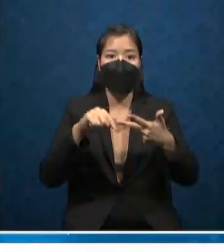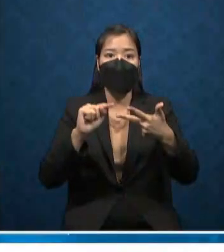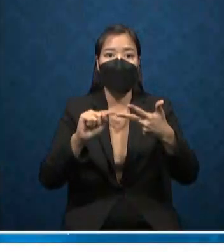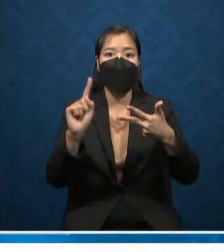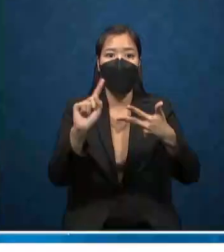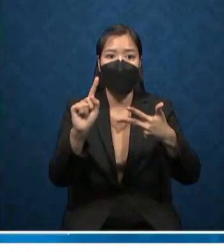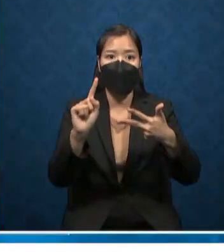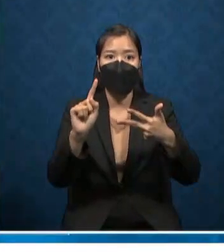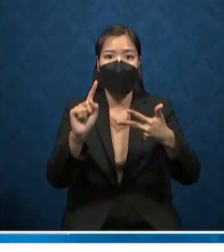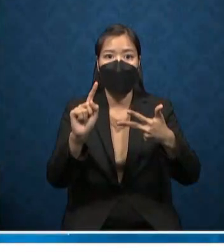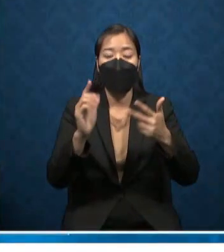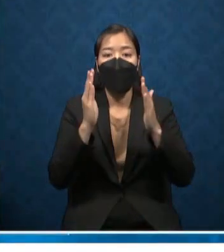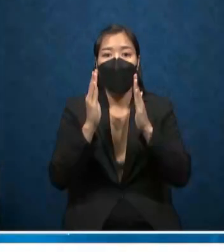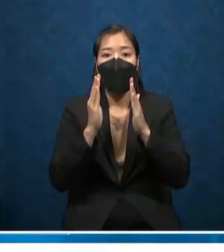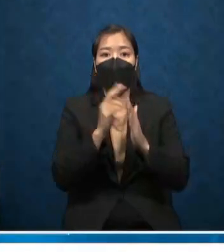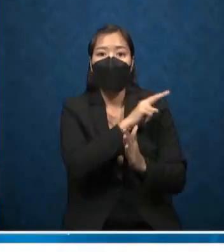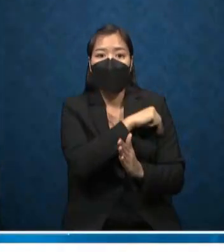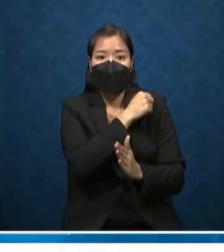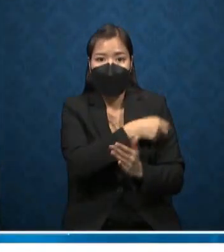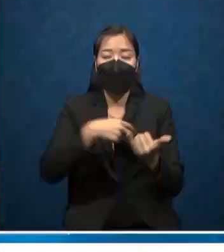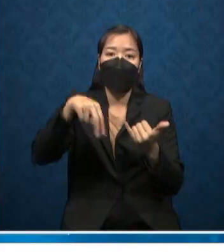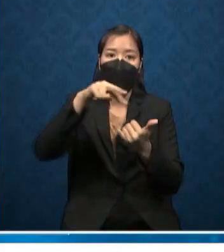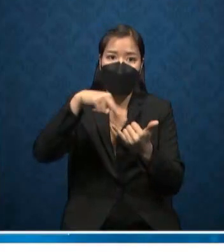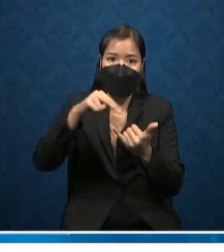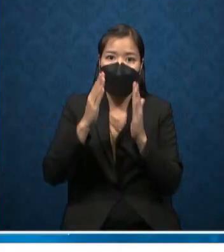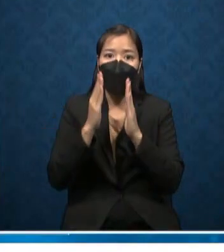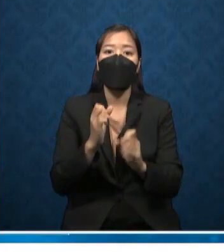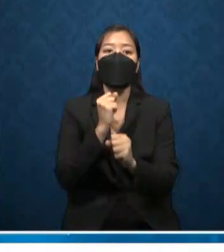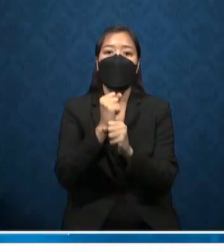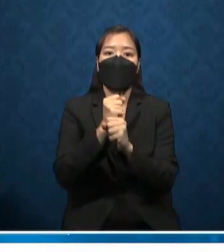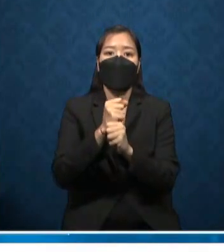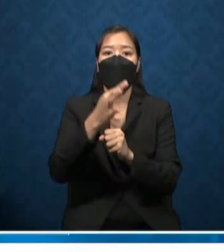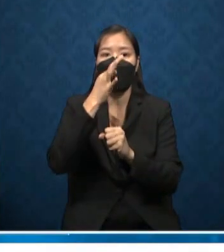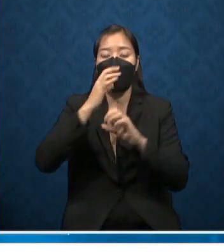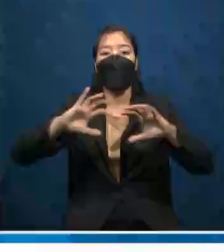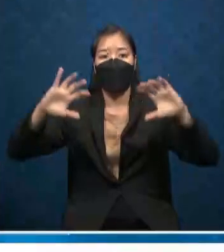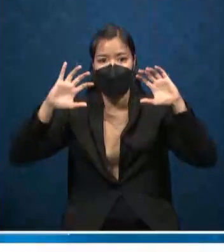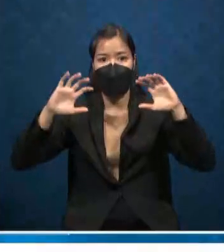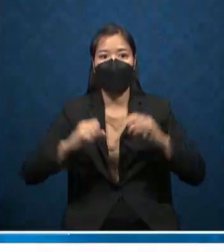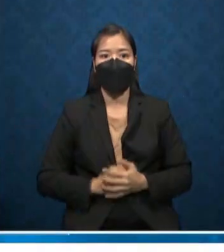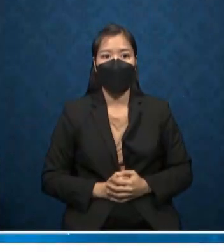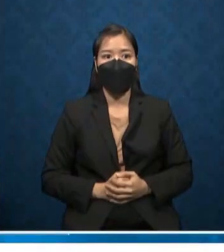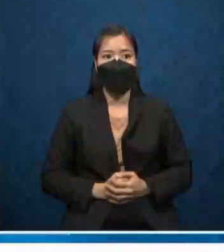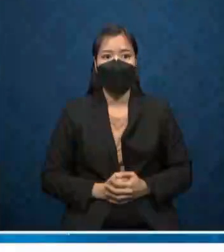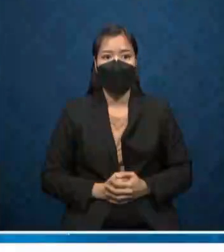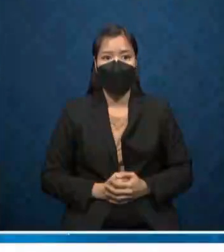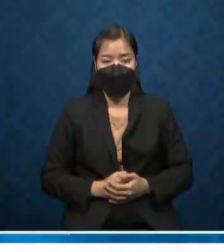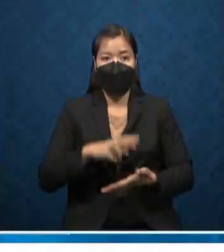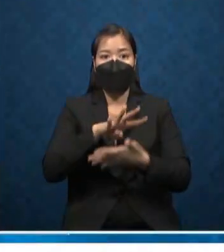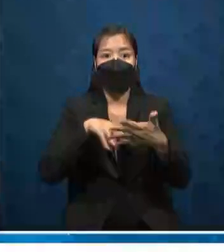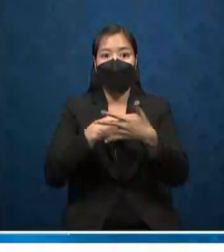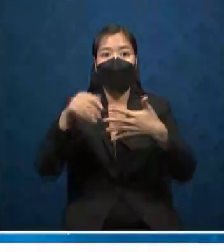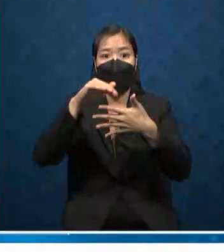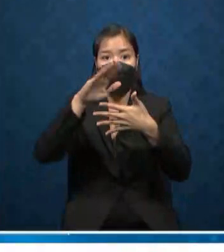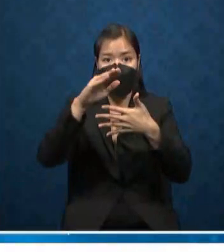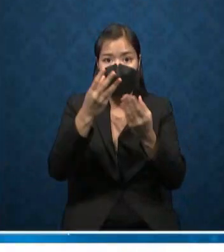ายการค่ารักษาพยาบาลข้าราชการลูกจ้างและพนักงานของรัฐนะครับในตารางข้างบนแสดงถึงตัวเลข